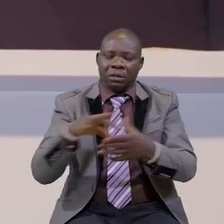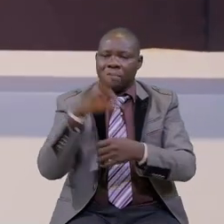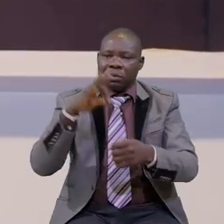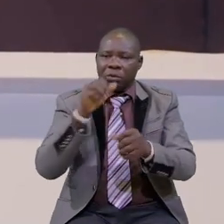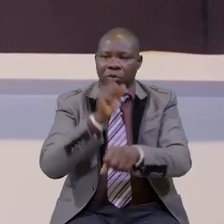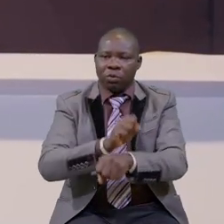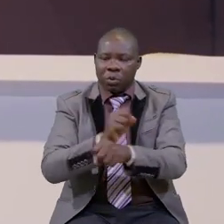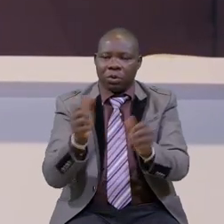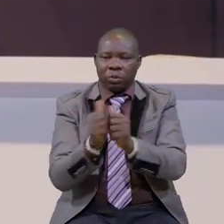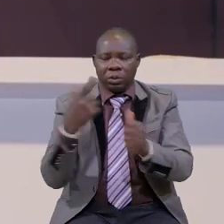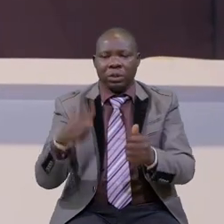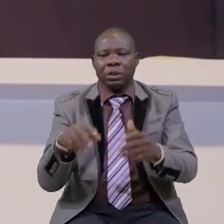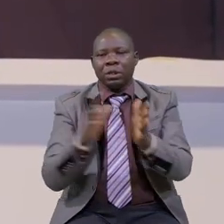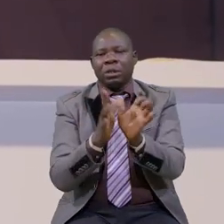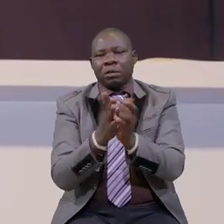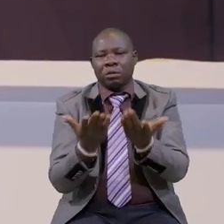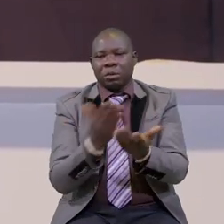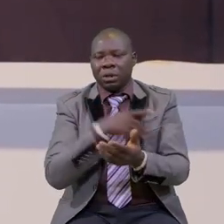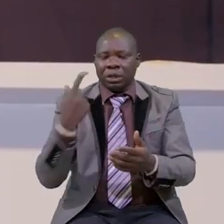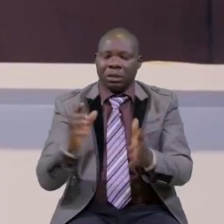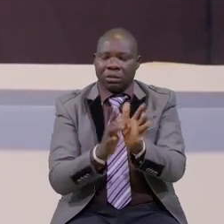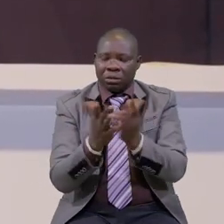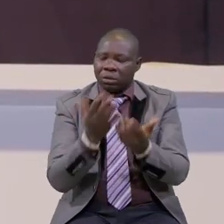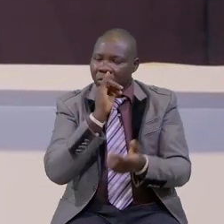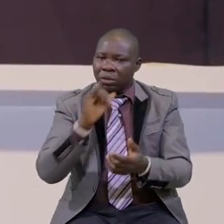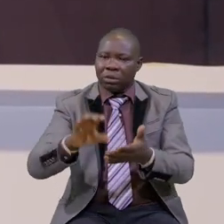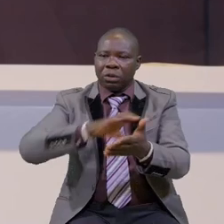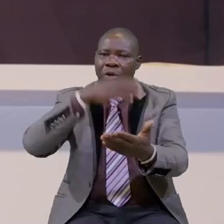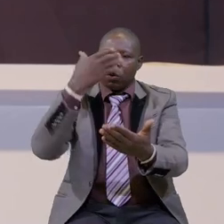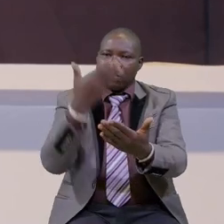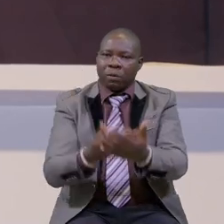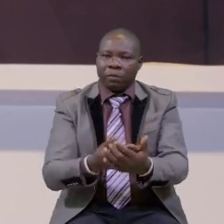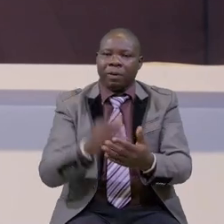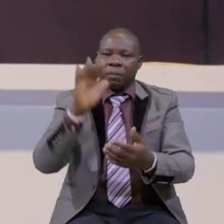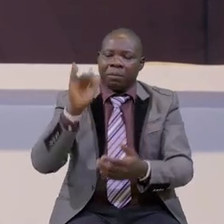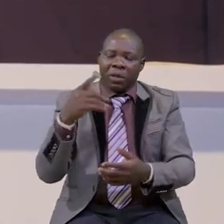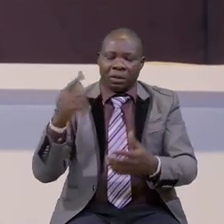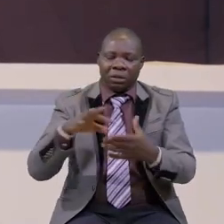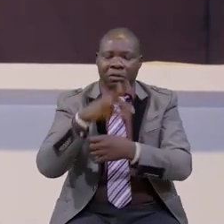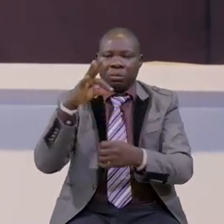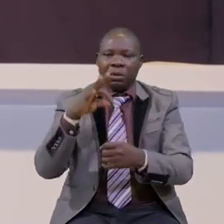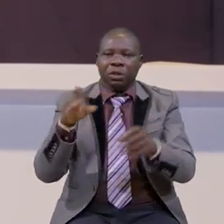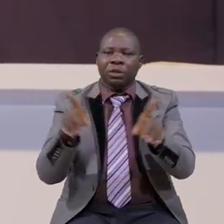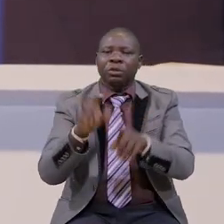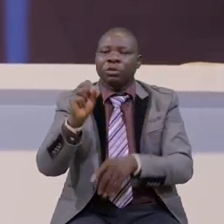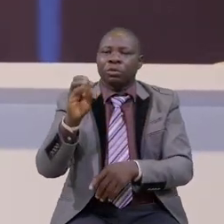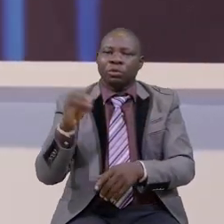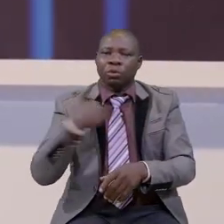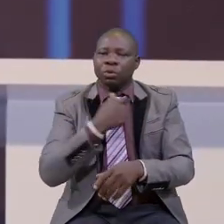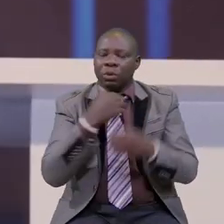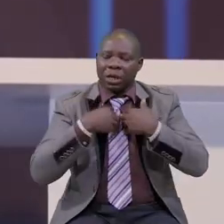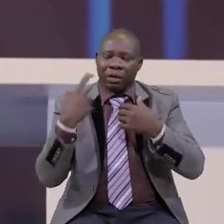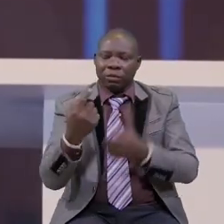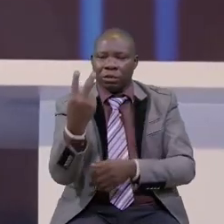avec les Écritures. Et les Écritures sont affirmées, confirmées par l'Esprit. Ainsi donc, nous avons